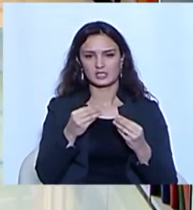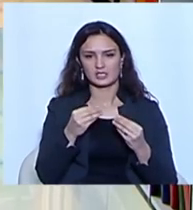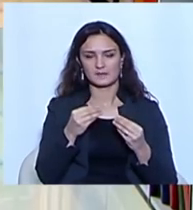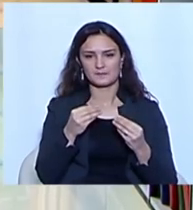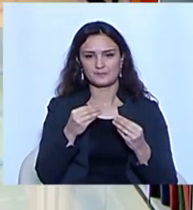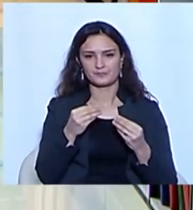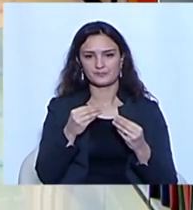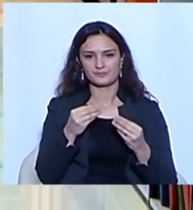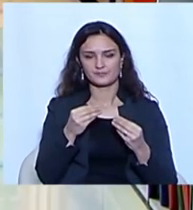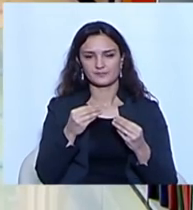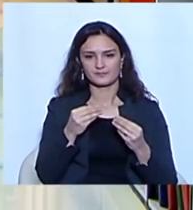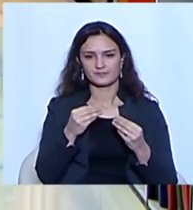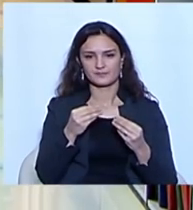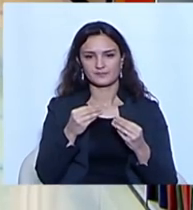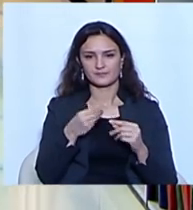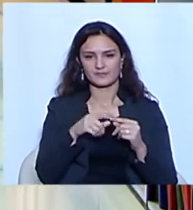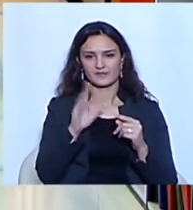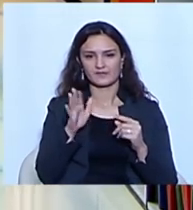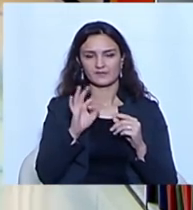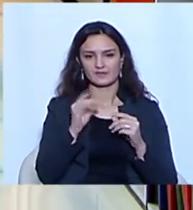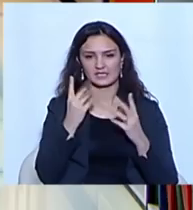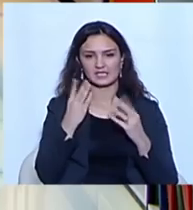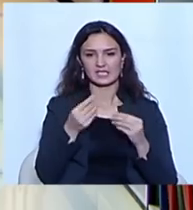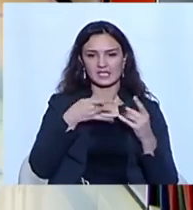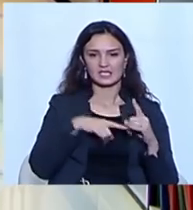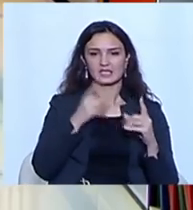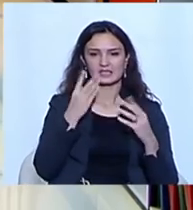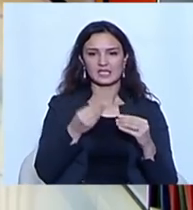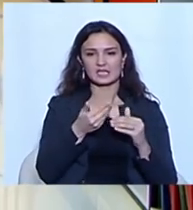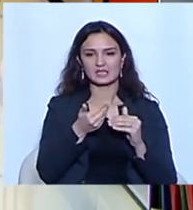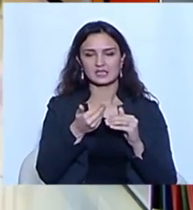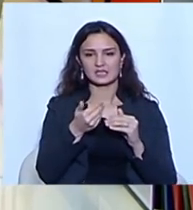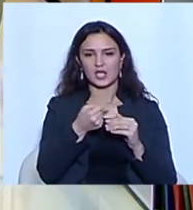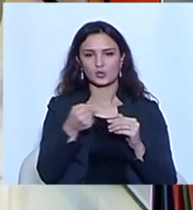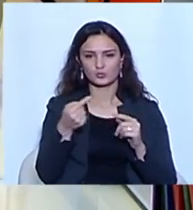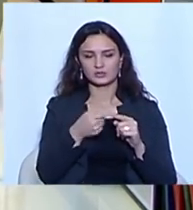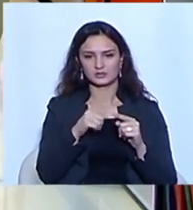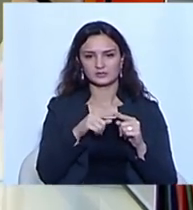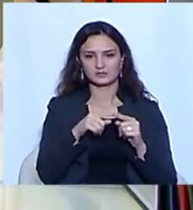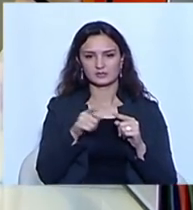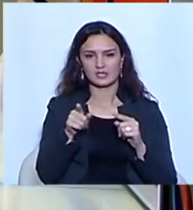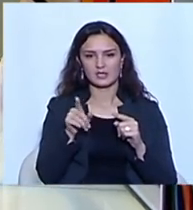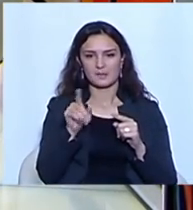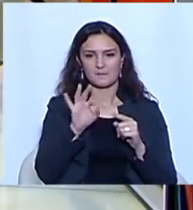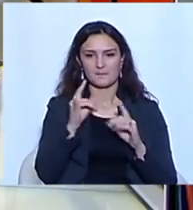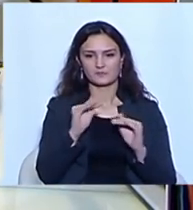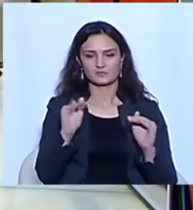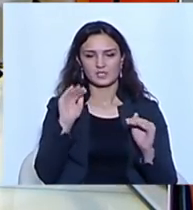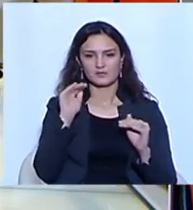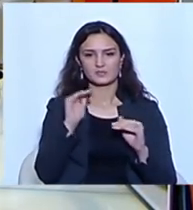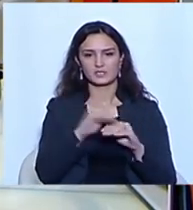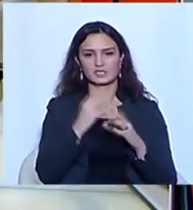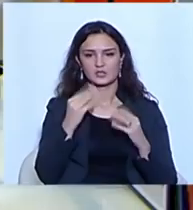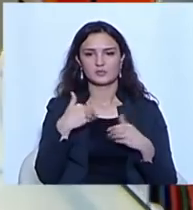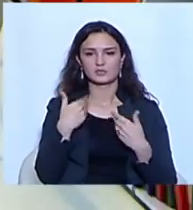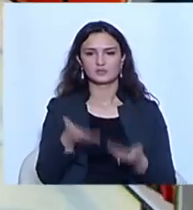დღენაკულთა, კარს მომდგარი, ვისაუბრებთ იმ განსაკუთრებულ საჭიროებებზე ან მოვლის წესებზე, რომელიც აქვთ ამ კატეგორიის ბავშვებს. ნახვამდის,